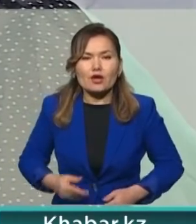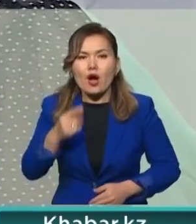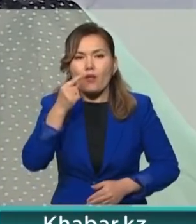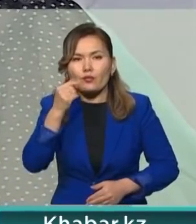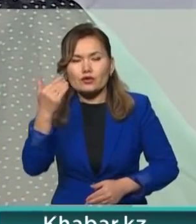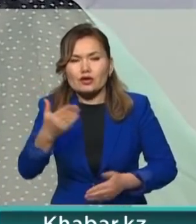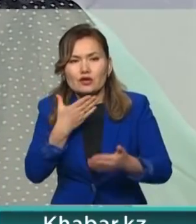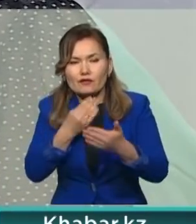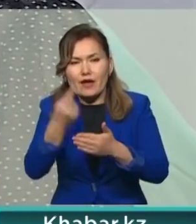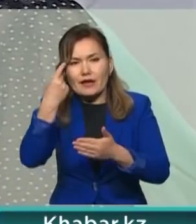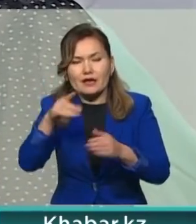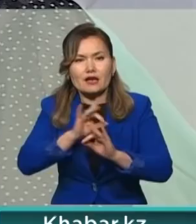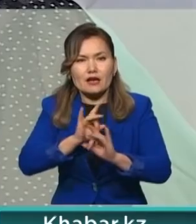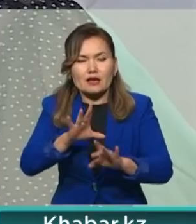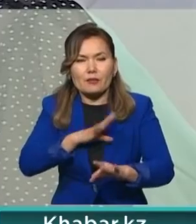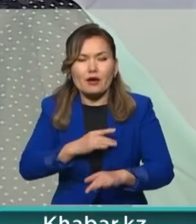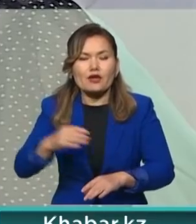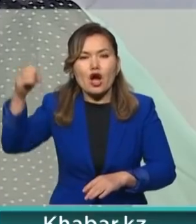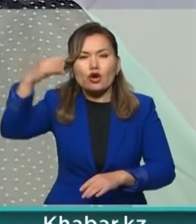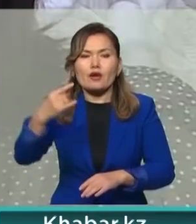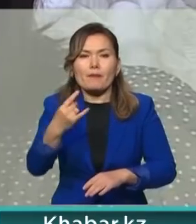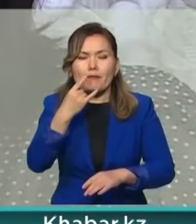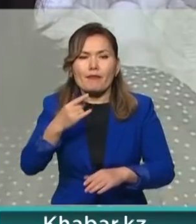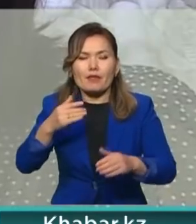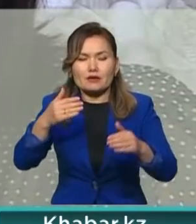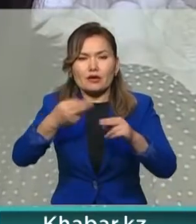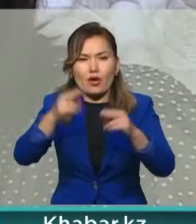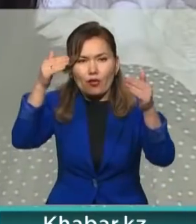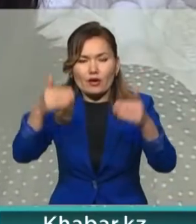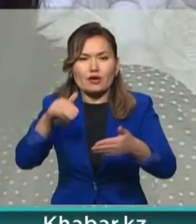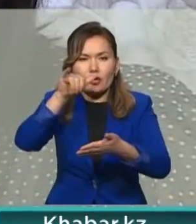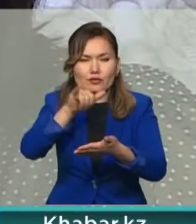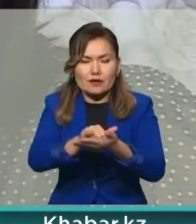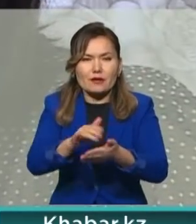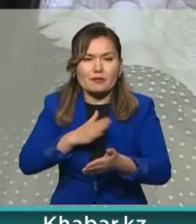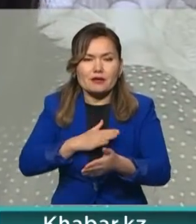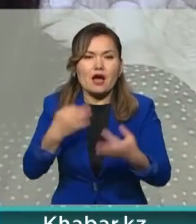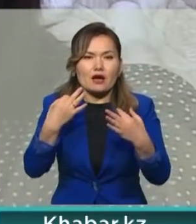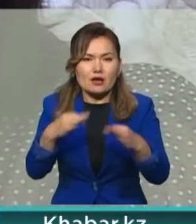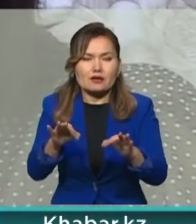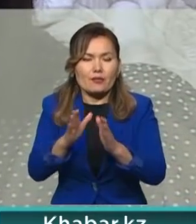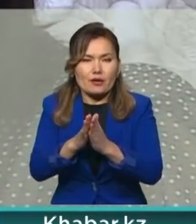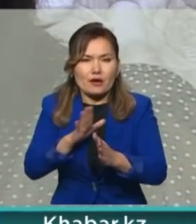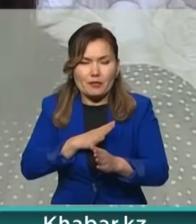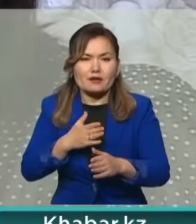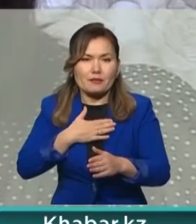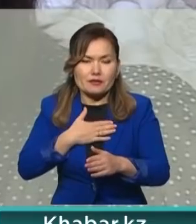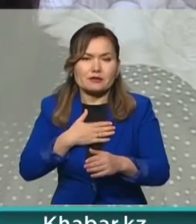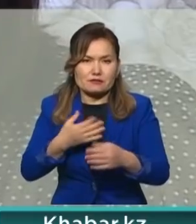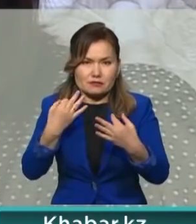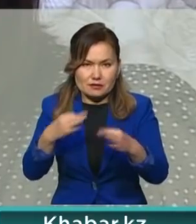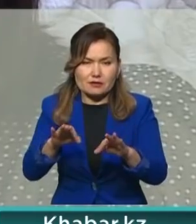бастамасымен келді. Күн батареяларын орнатуға рұқсат сұрады. Ол пәтер өзінің жеке меншігі болғандықтан біз қарсы болмадық.